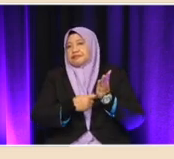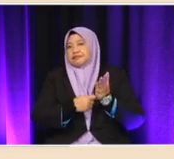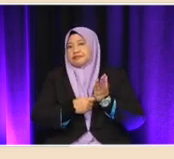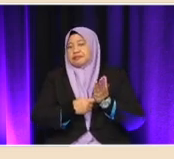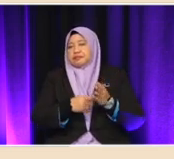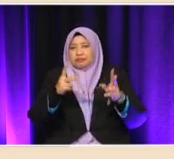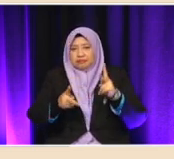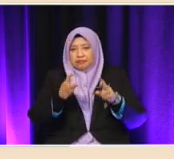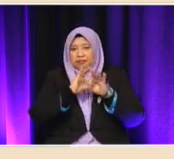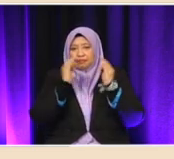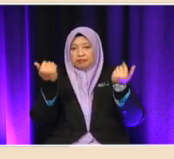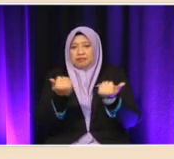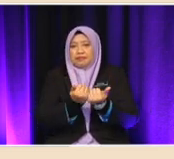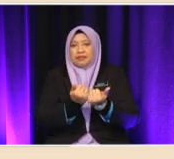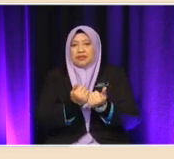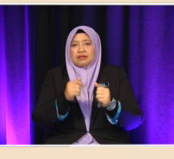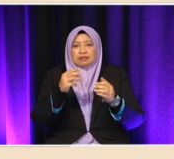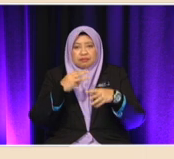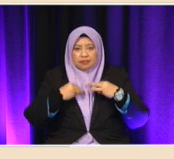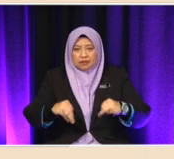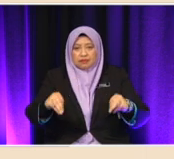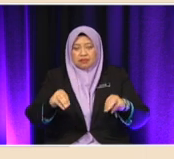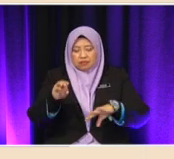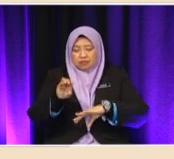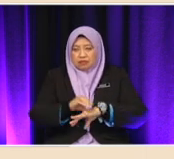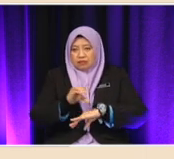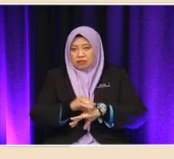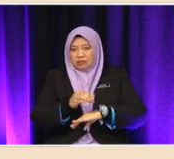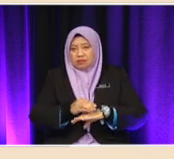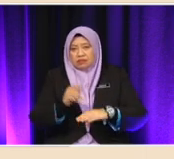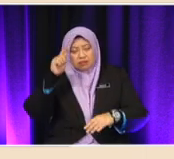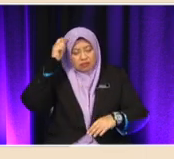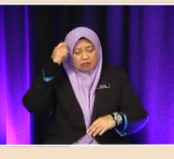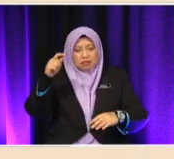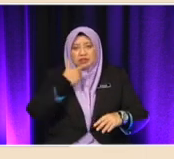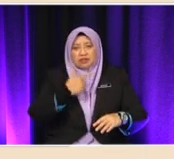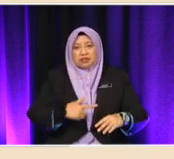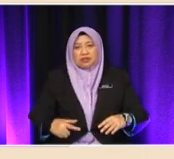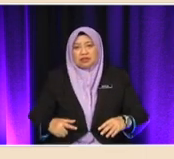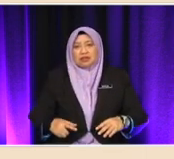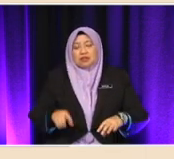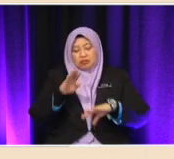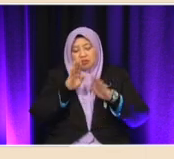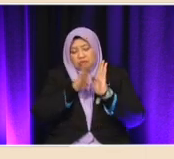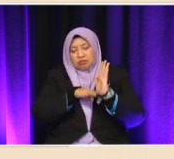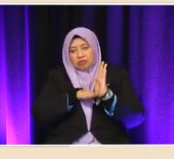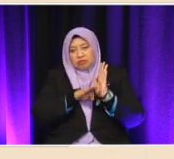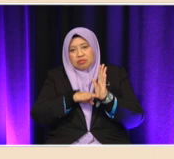Firma masih lagi menggunakan teknologi yang lama di kurang menggunakan